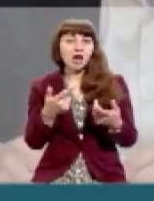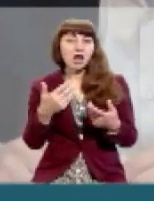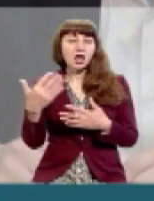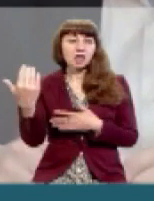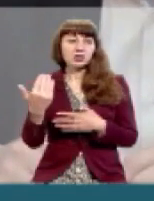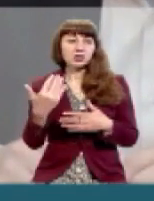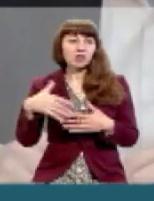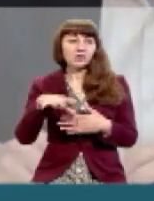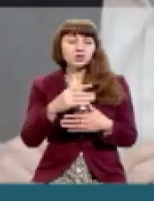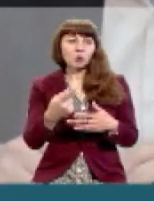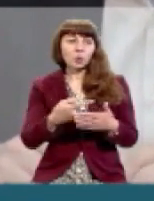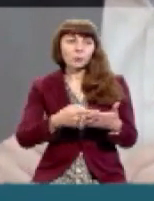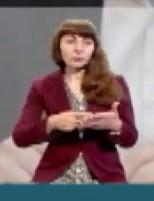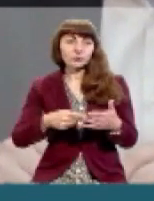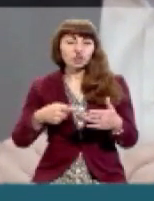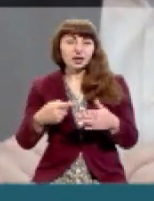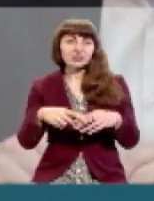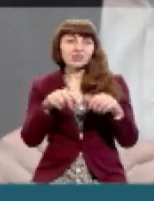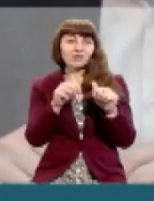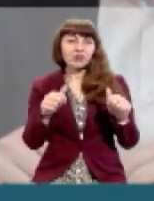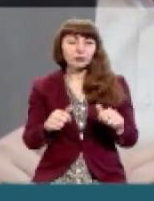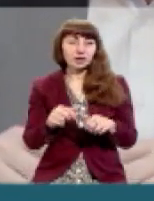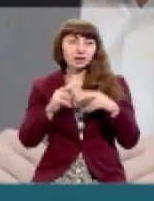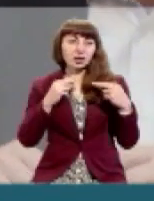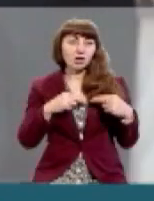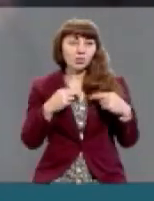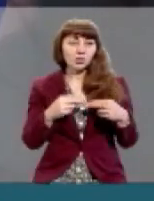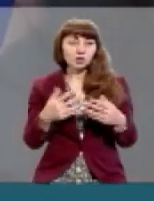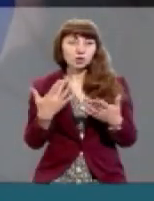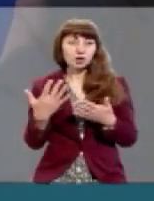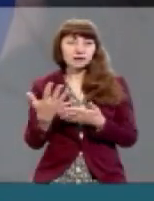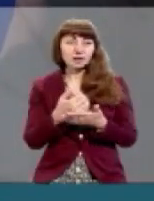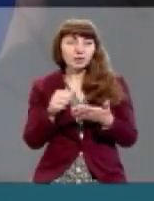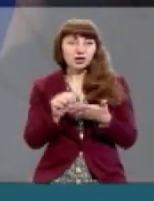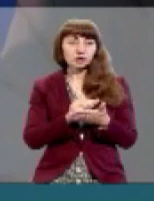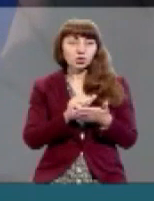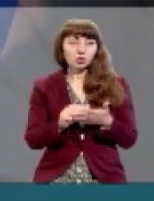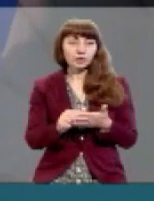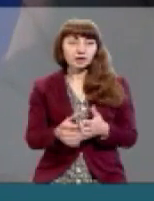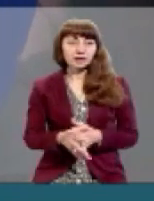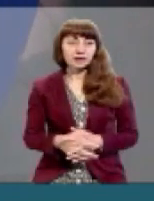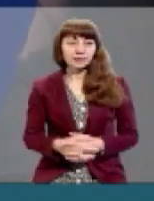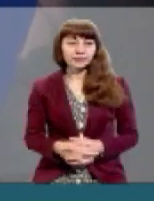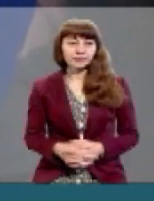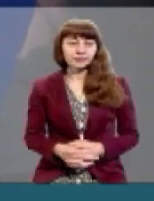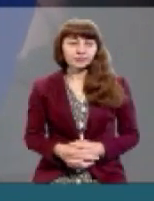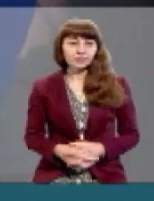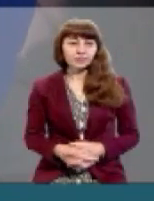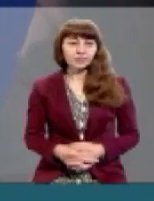на всем вот все время сколько ты собираешь справки пакет документов готовишь